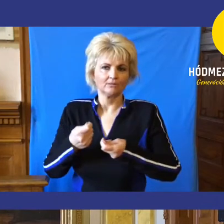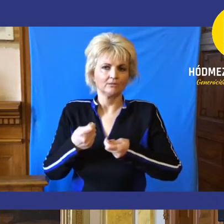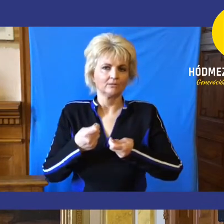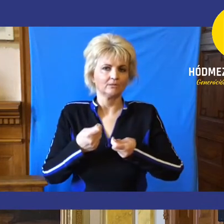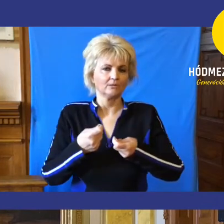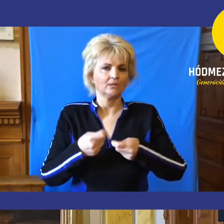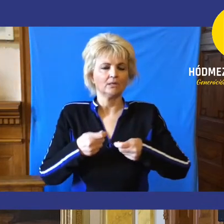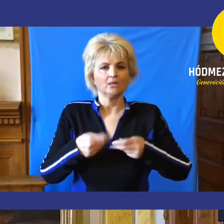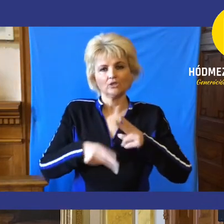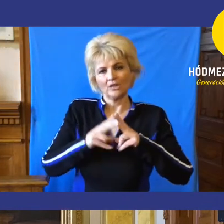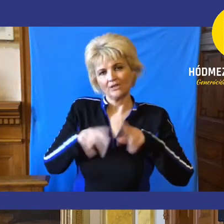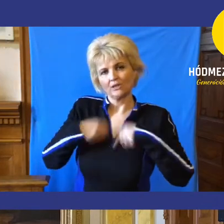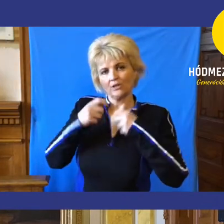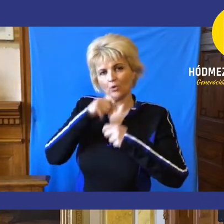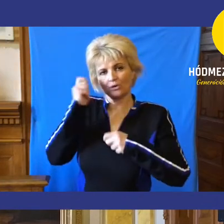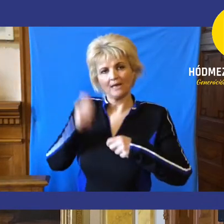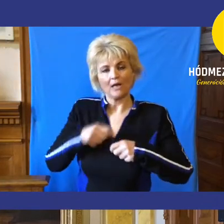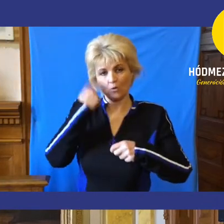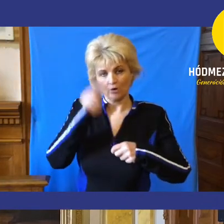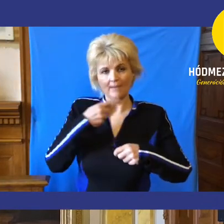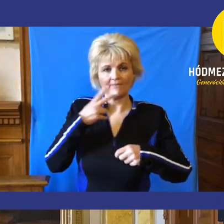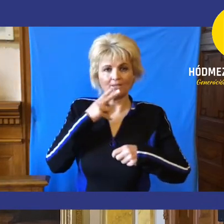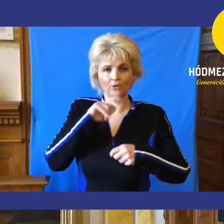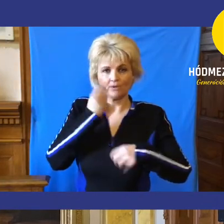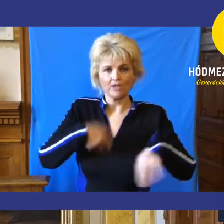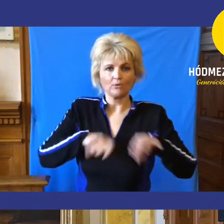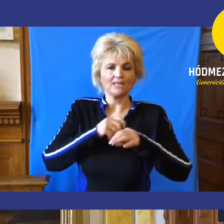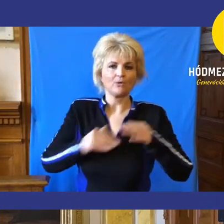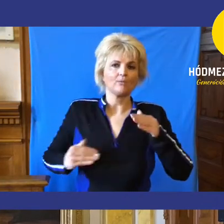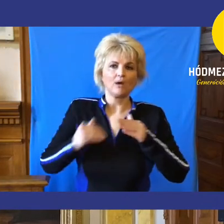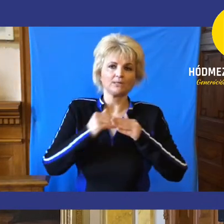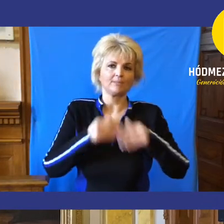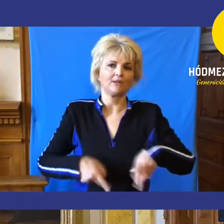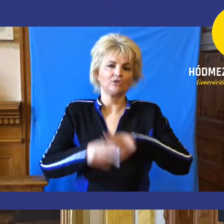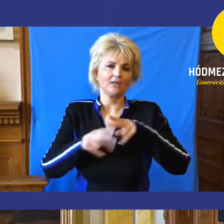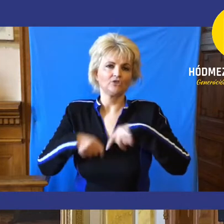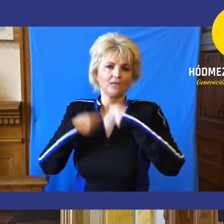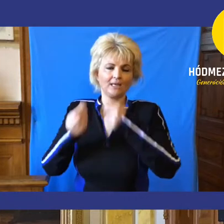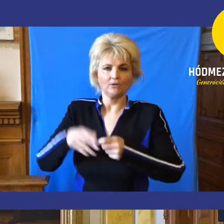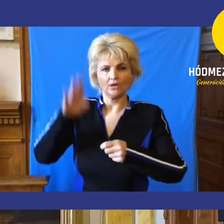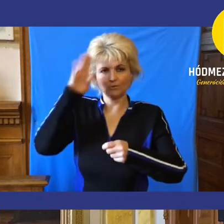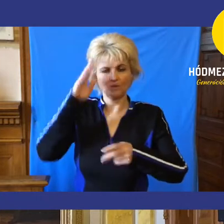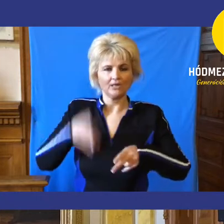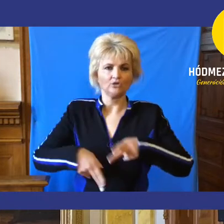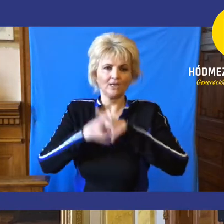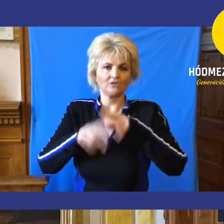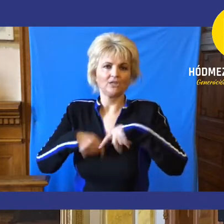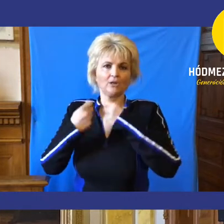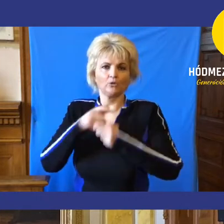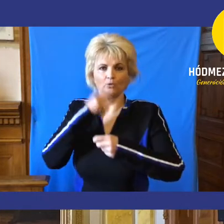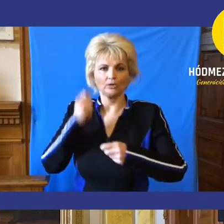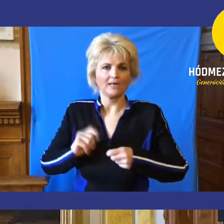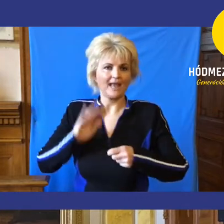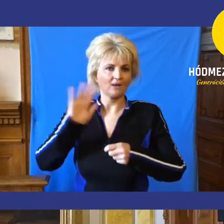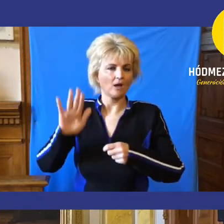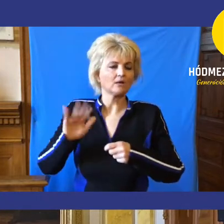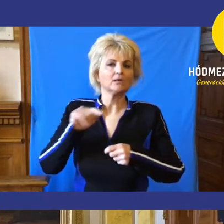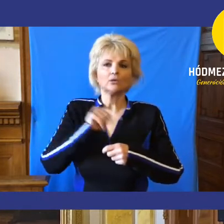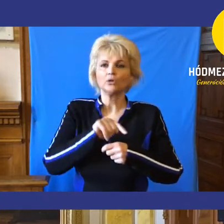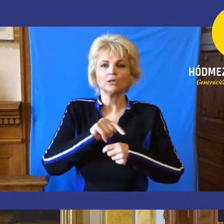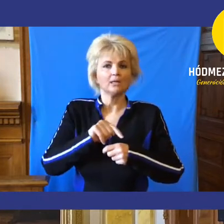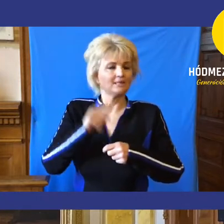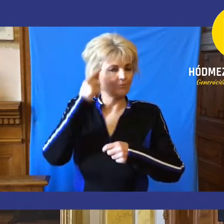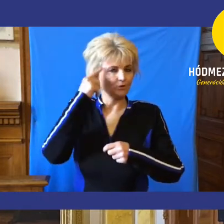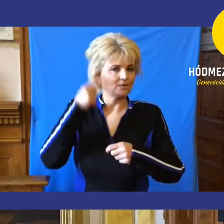senki nem nyújtott. Orbán Viktor Magyarországon maximális segítséget, katonai segítséget nyújtott Ukrajnának. Ő, amit eszembe